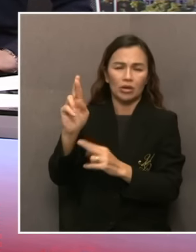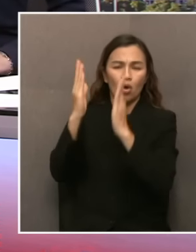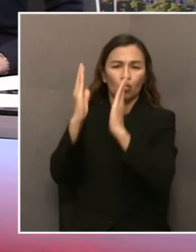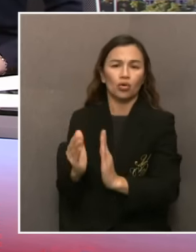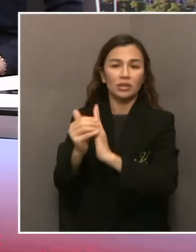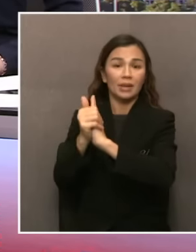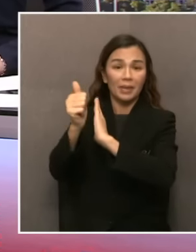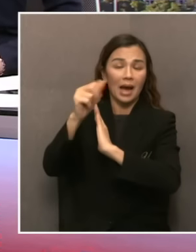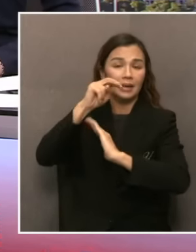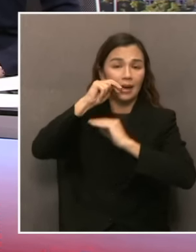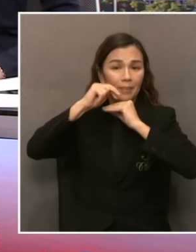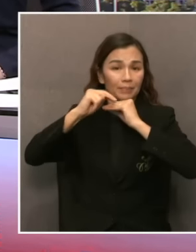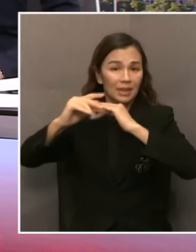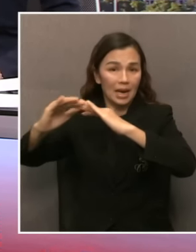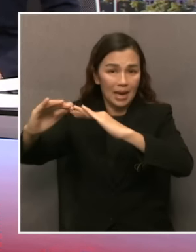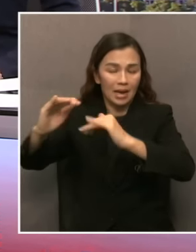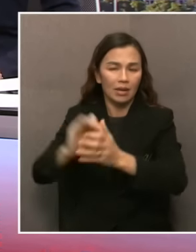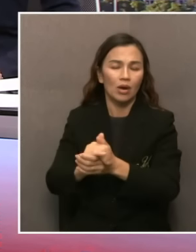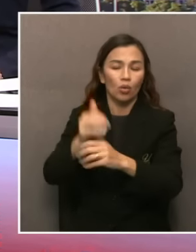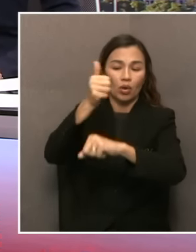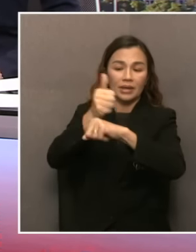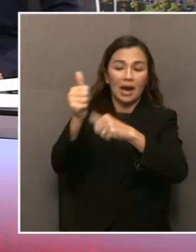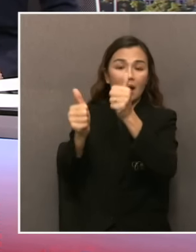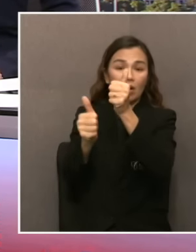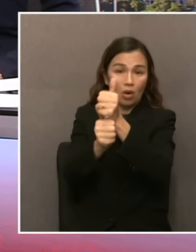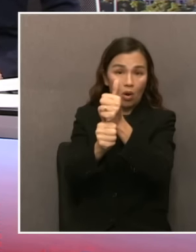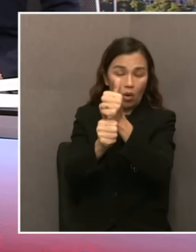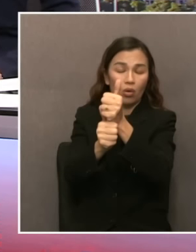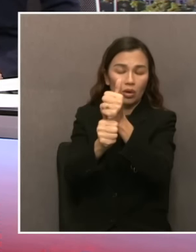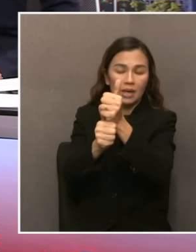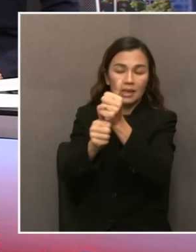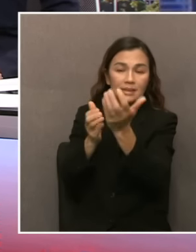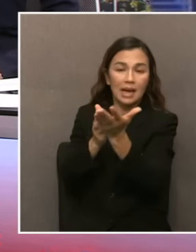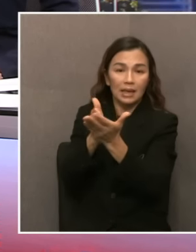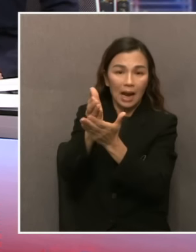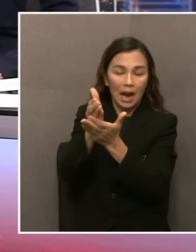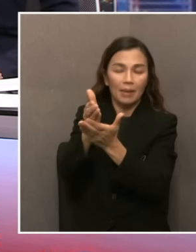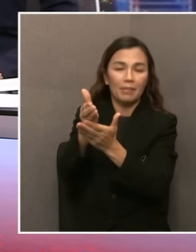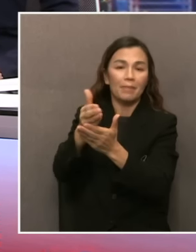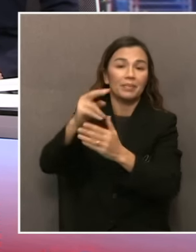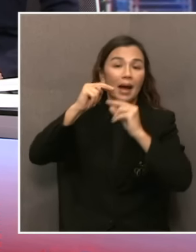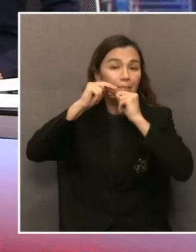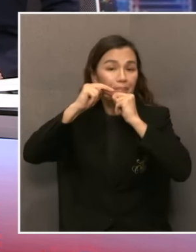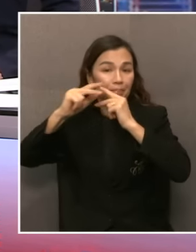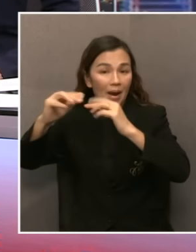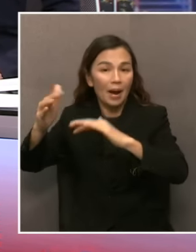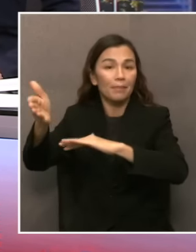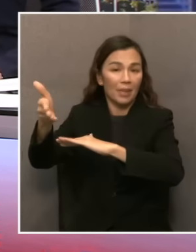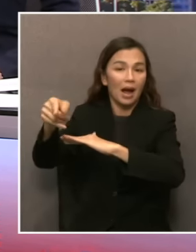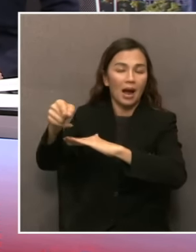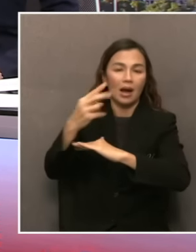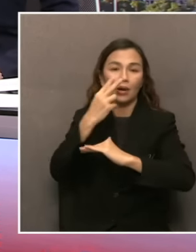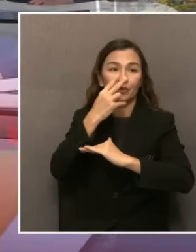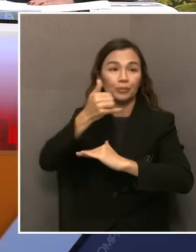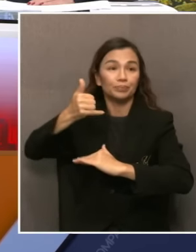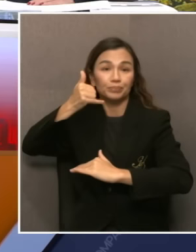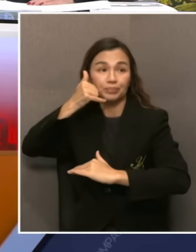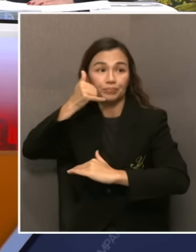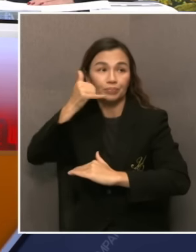ลและรองคณบดีคณะประมงมหาวิทยาลัยเกษตรศาสตร์อาจารย์อยู่ในสายกับเราแล้วค่ะอาจารย์ธรสวัสดีค่ะ สว ั สดีค่ะอาจารย์ค